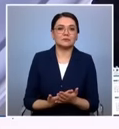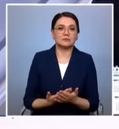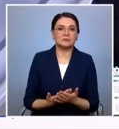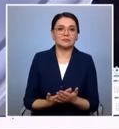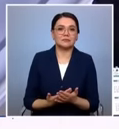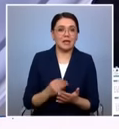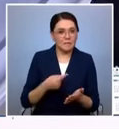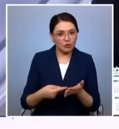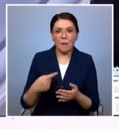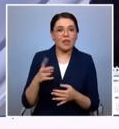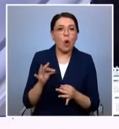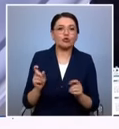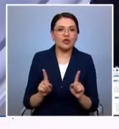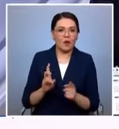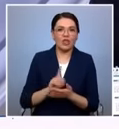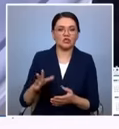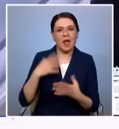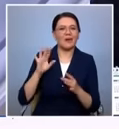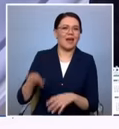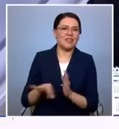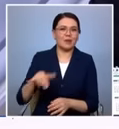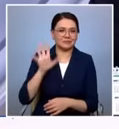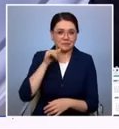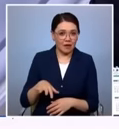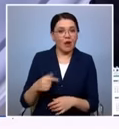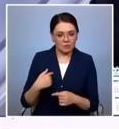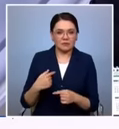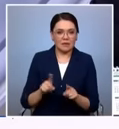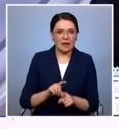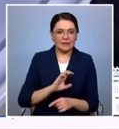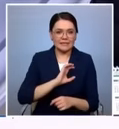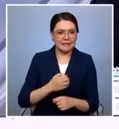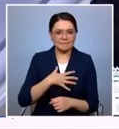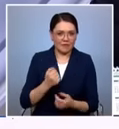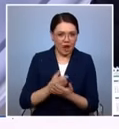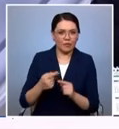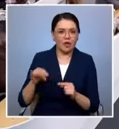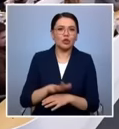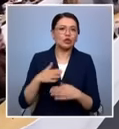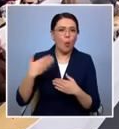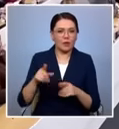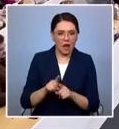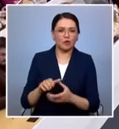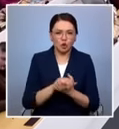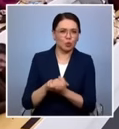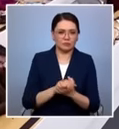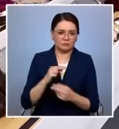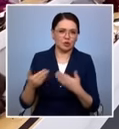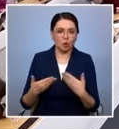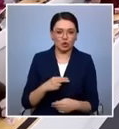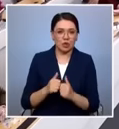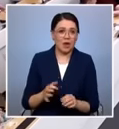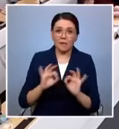Прочаковская с этим Зарафутдиновым, конечно, превзошли себя прошлогодних. по части вот этой лести, попытки,